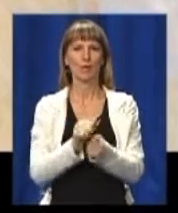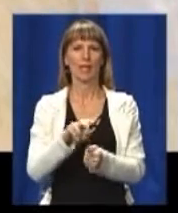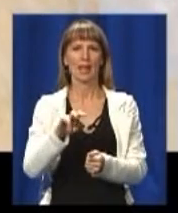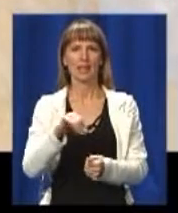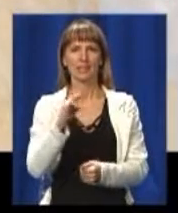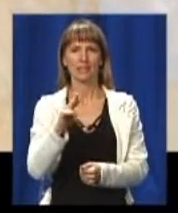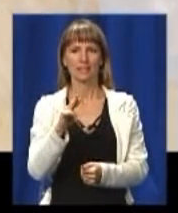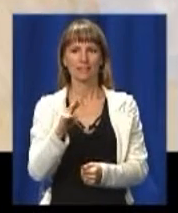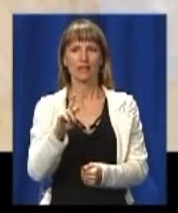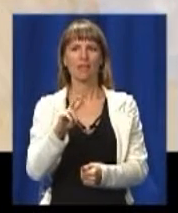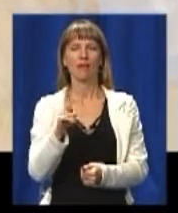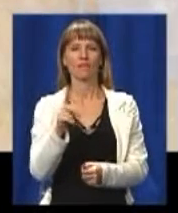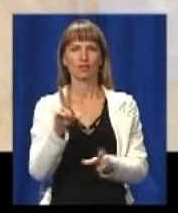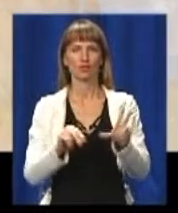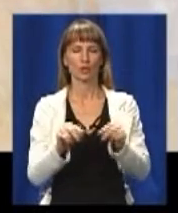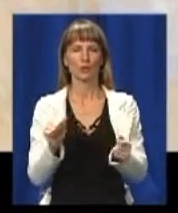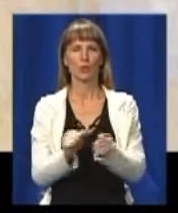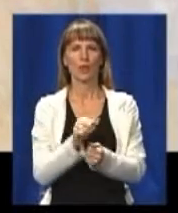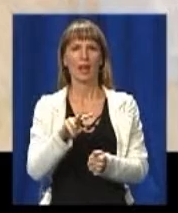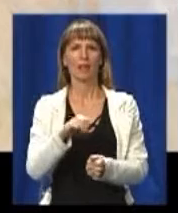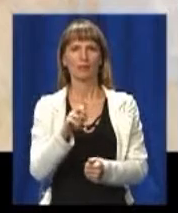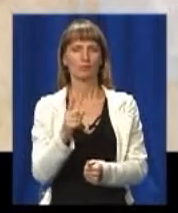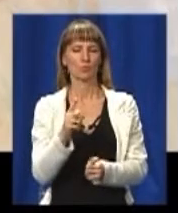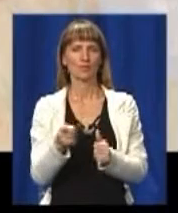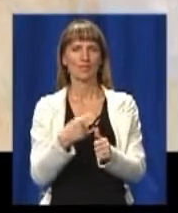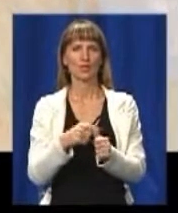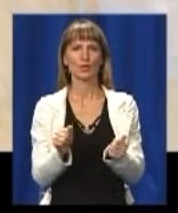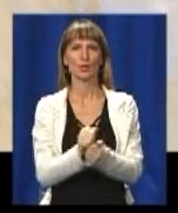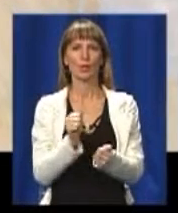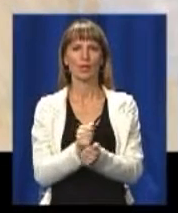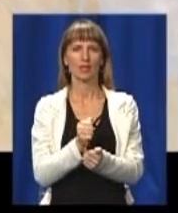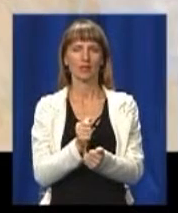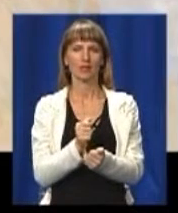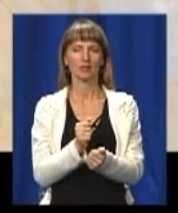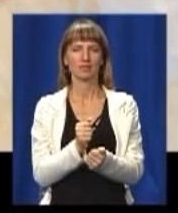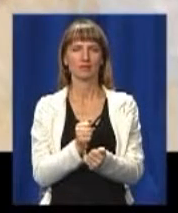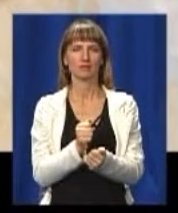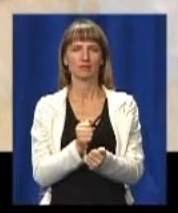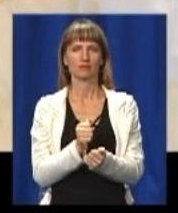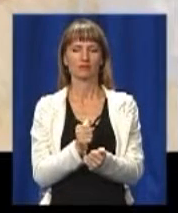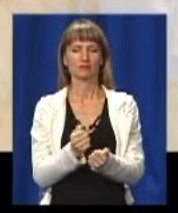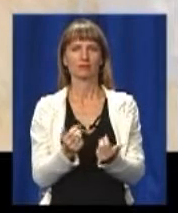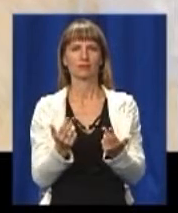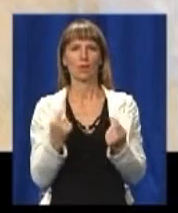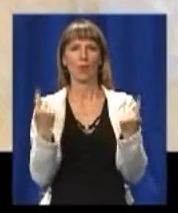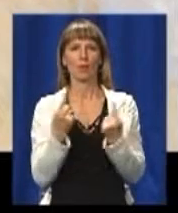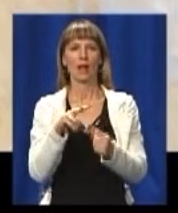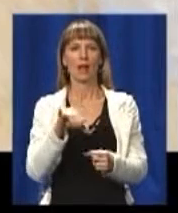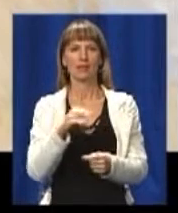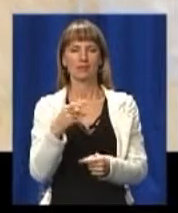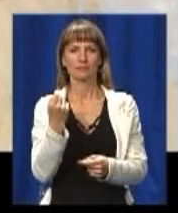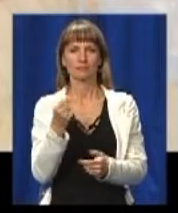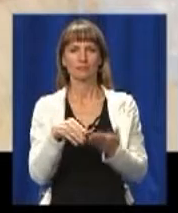лід. Як ви вважаєте, от сухий лід, чому він називається сухим? Ну, звичайний лід, я вам трошки